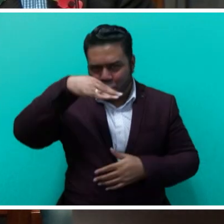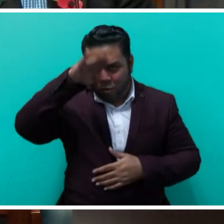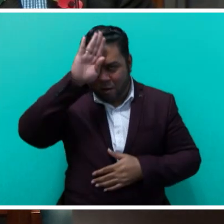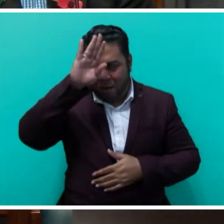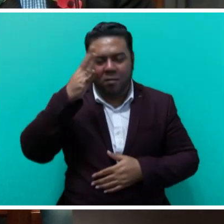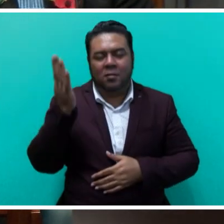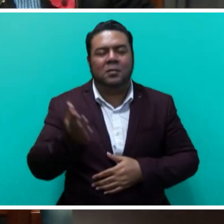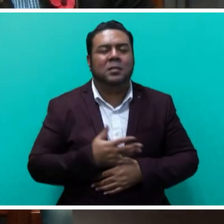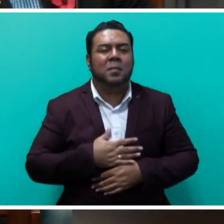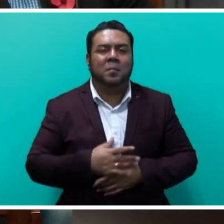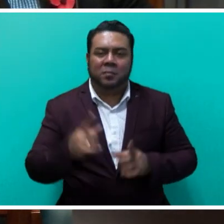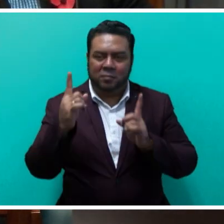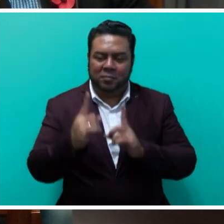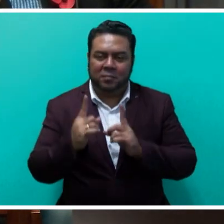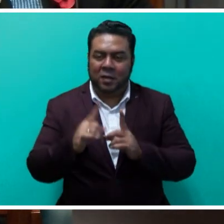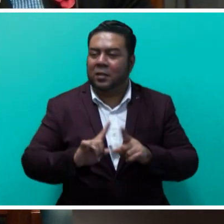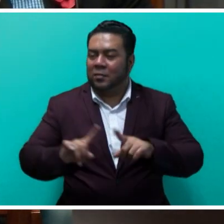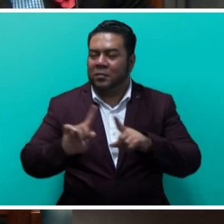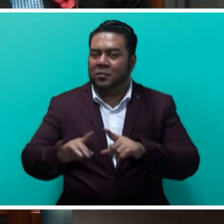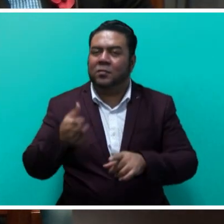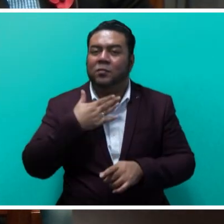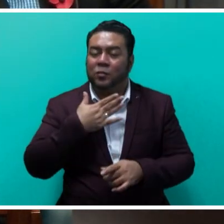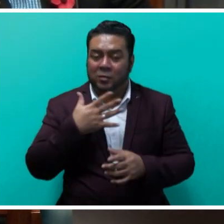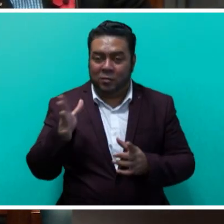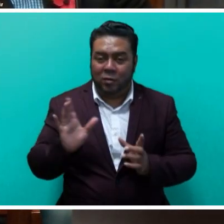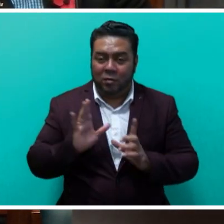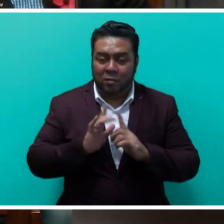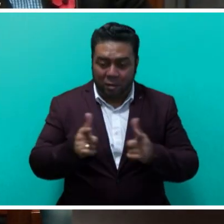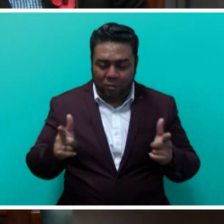taki na vei domo kedi ni vanua